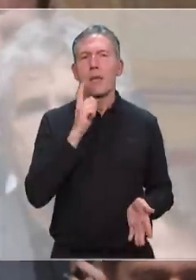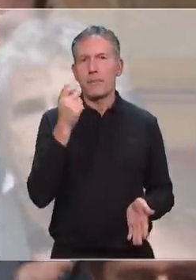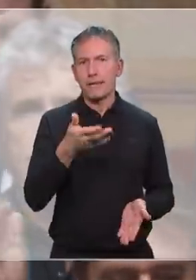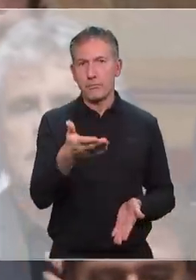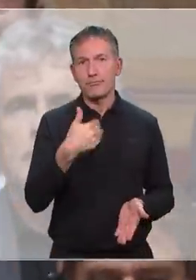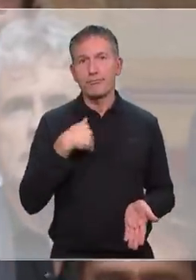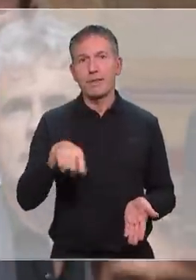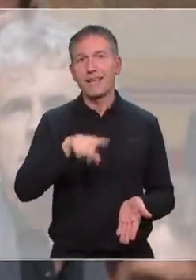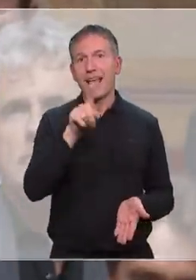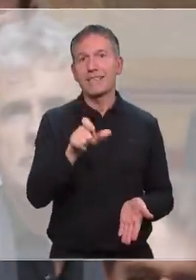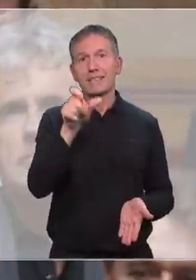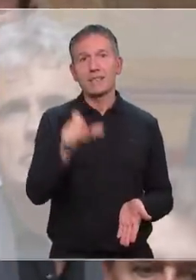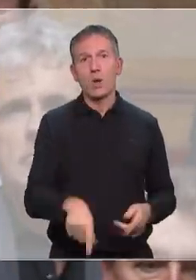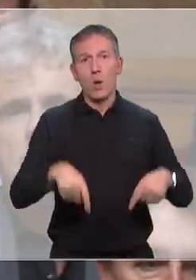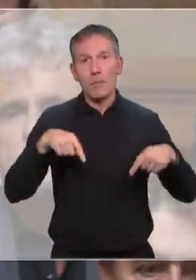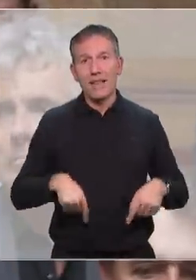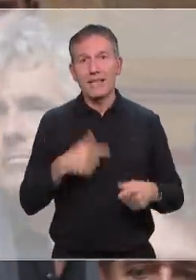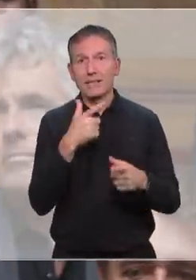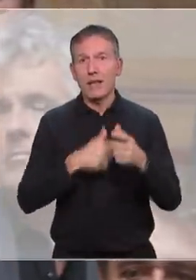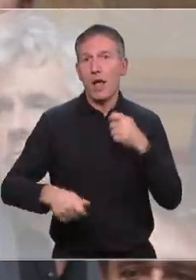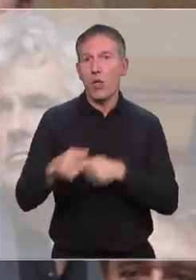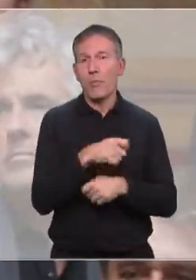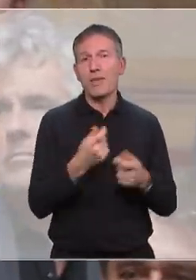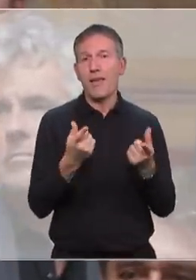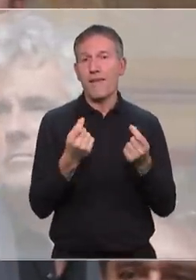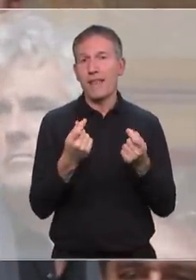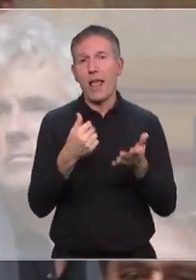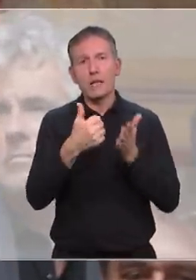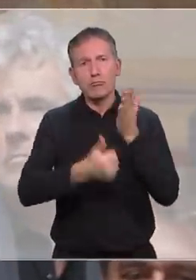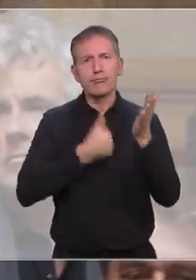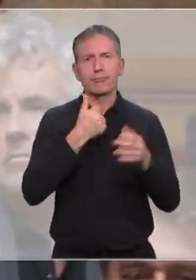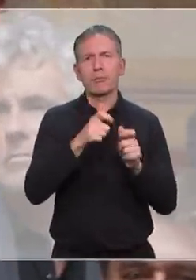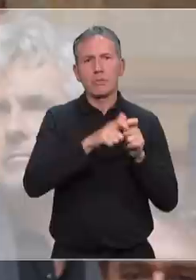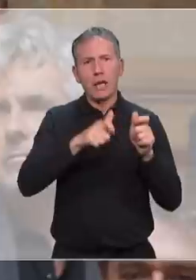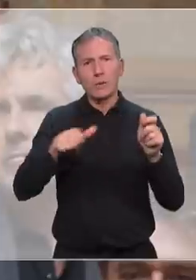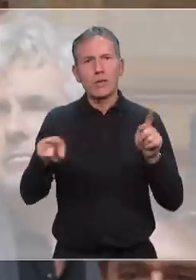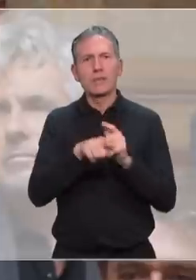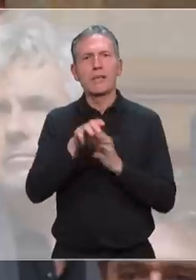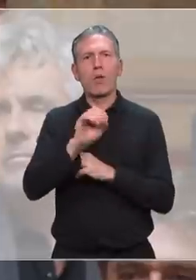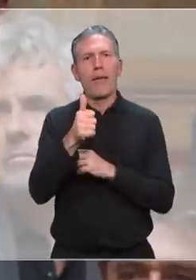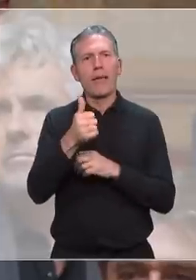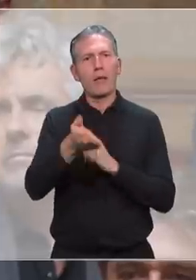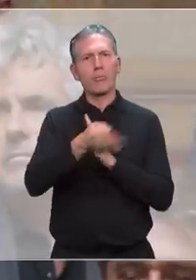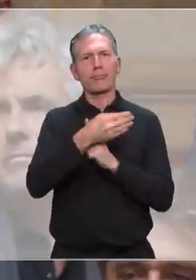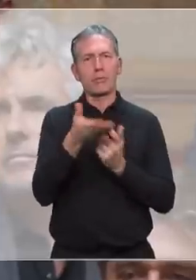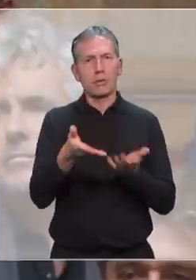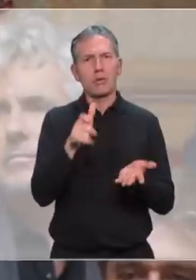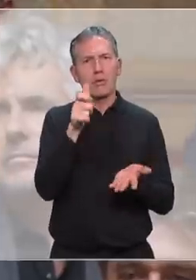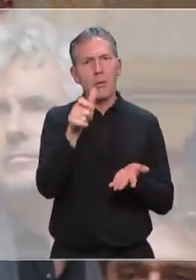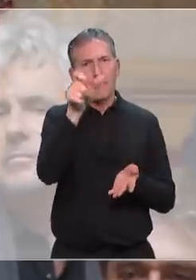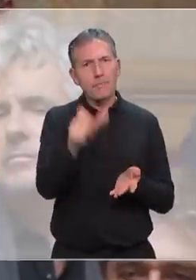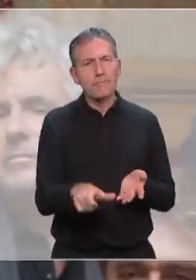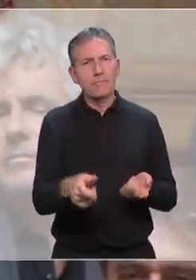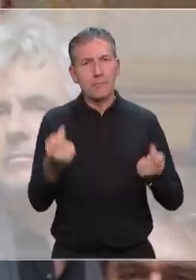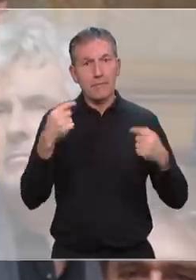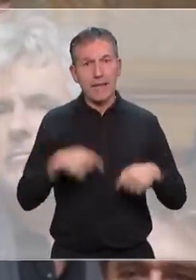ma question s'adresse à Monsieur le ministre de l'Économie, des Finances, de la Souveraineté industrielle et numérique. Monsieur le ministre, comme vous devez le savoir,